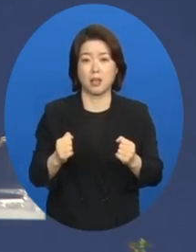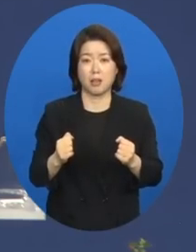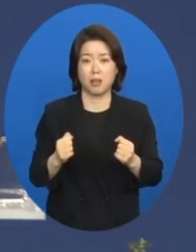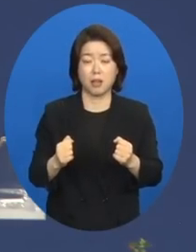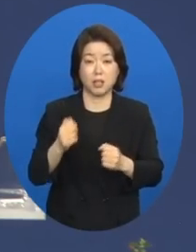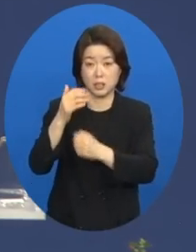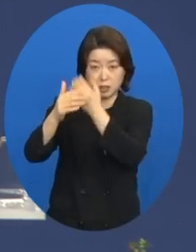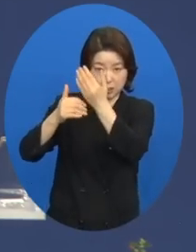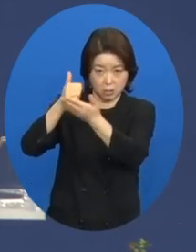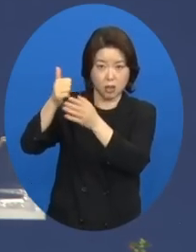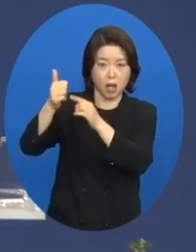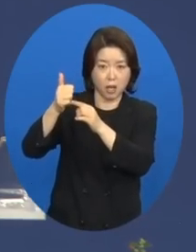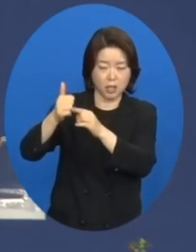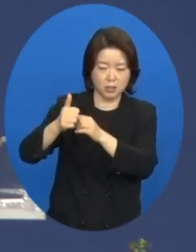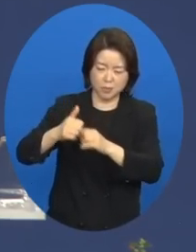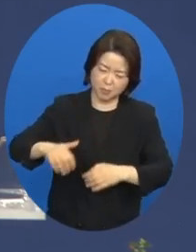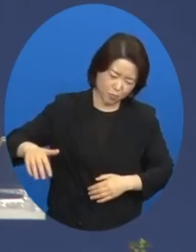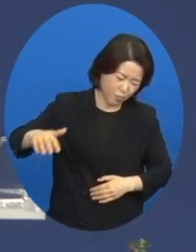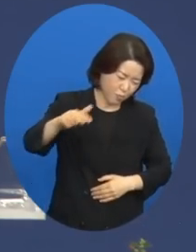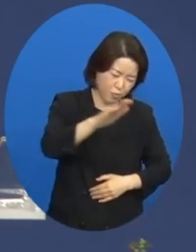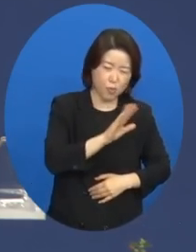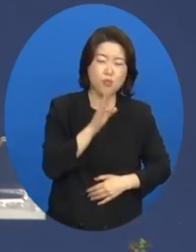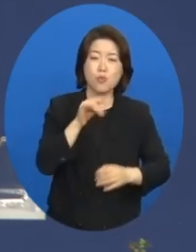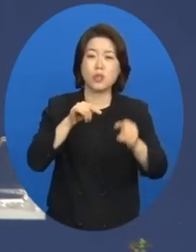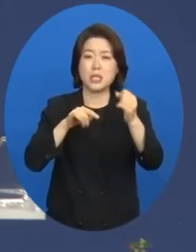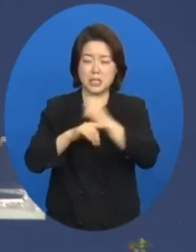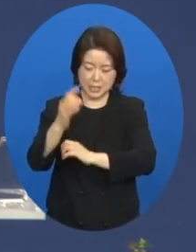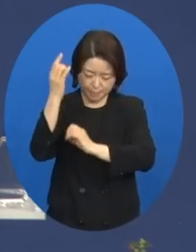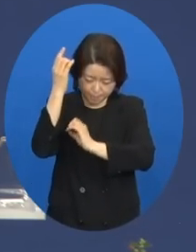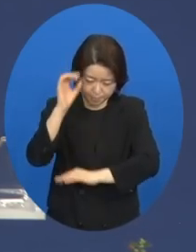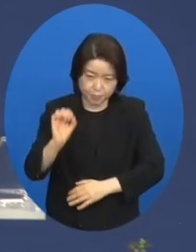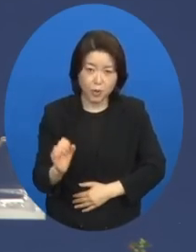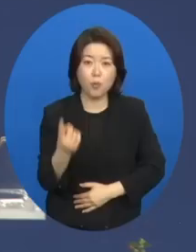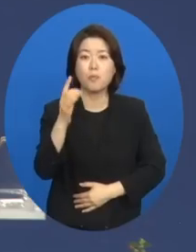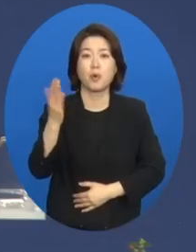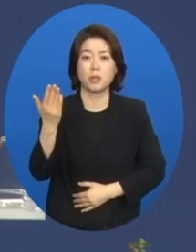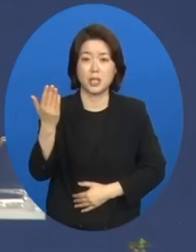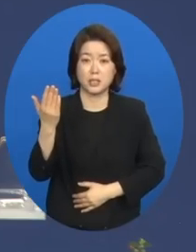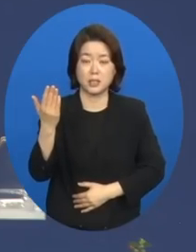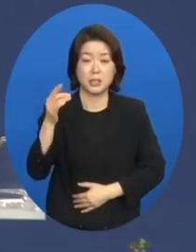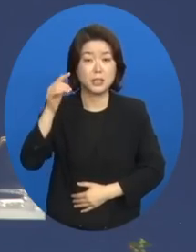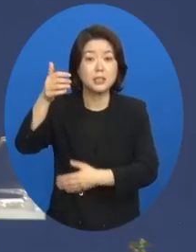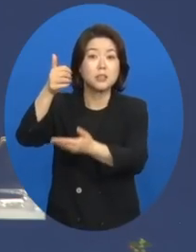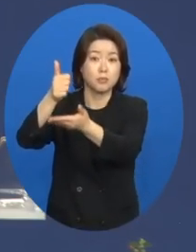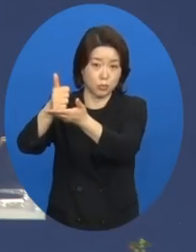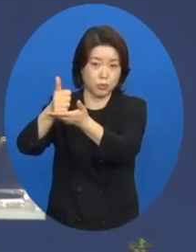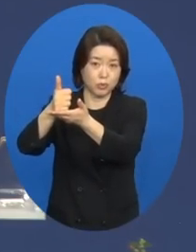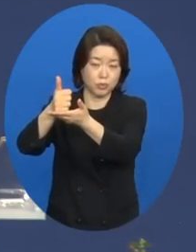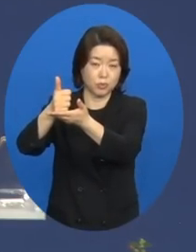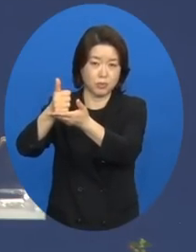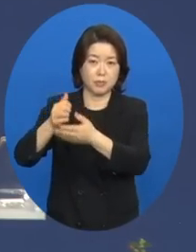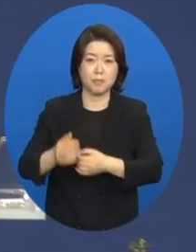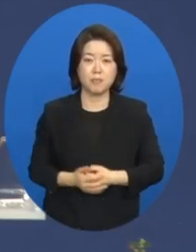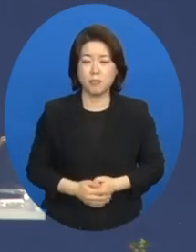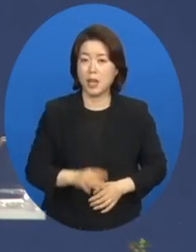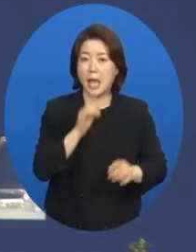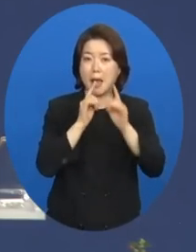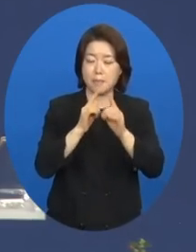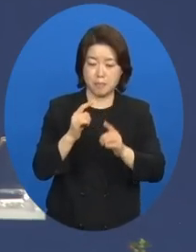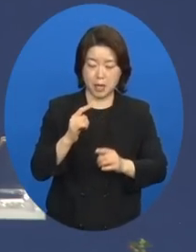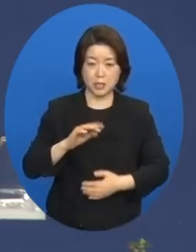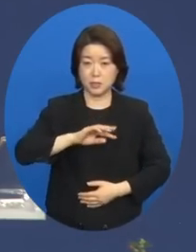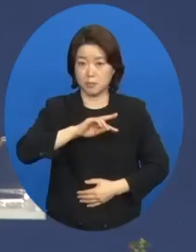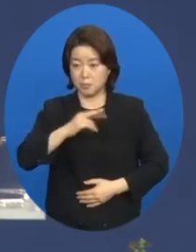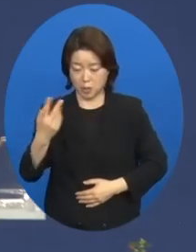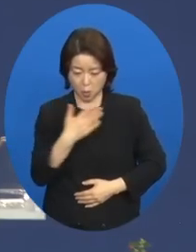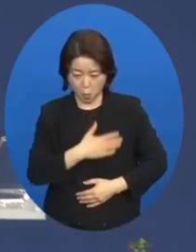그 하나님이 모든 진리의 근본, 선의 근본 되시는 근원 되시는 그분인데 그분이 말씀이 육신이 되어